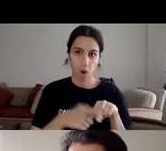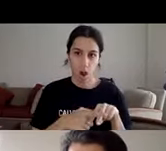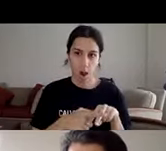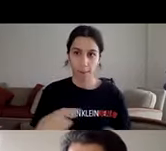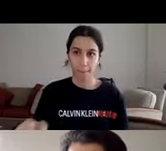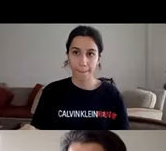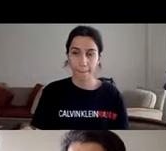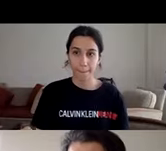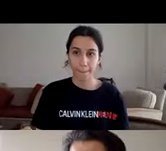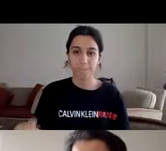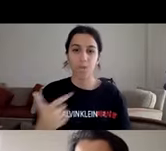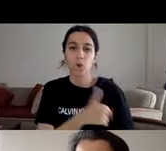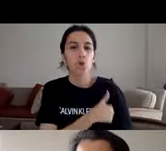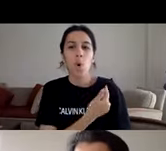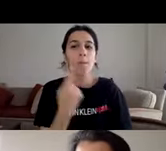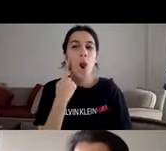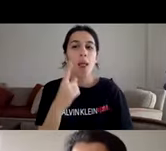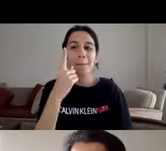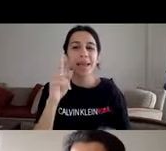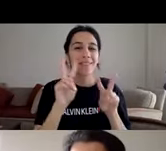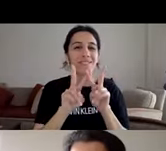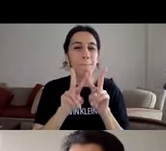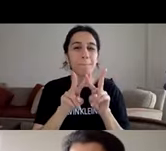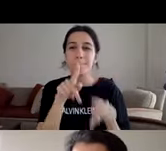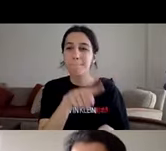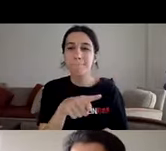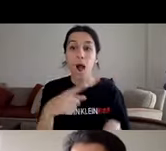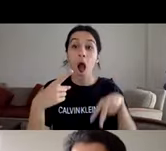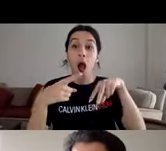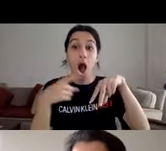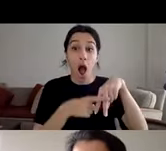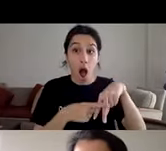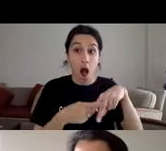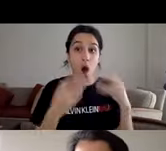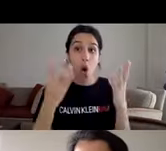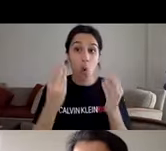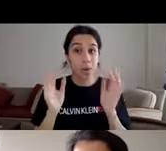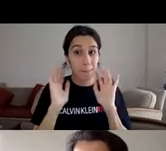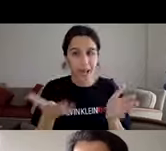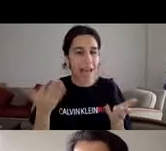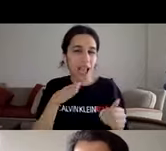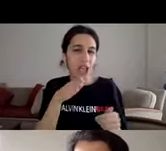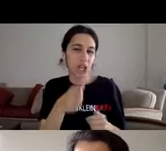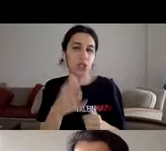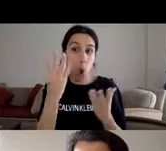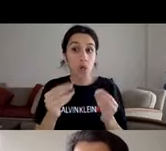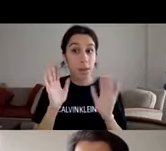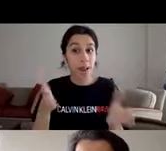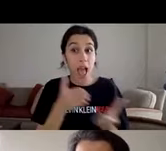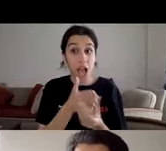Standartlara göre bir web sitesinin A seviyesinde dahi, yani giriş seviyesinde dahi erişilebilir olması